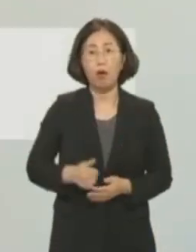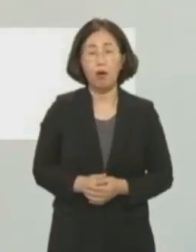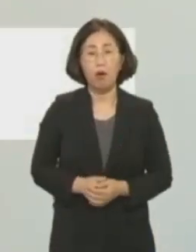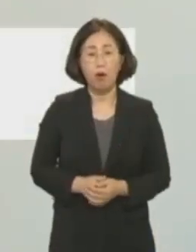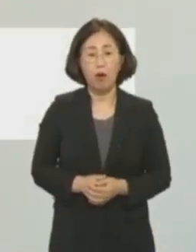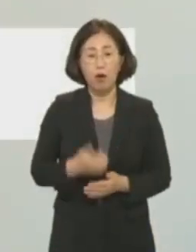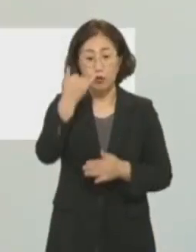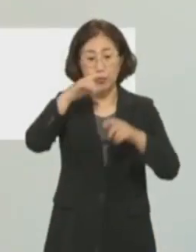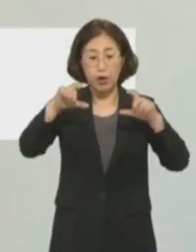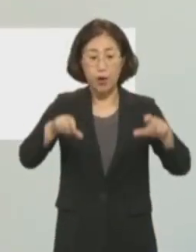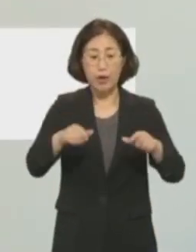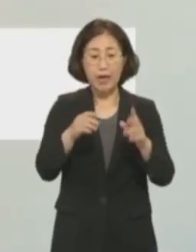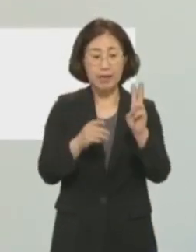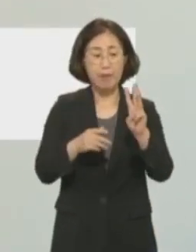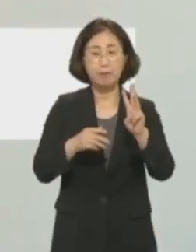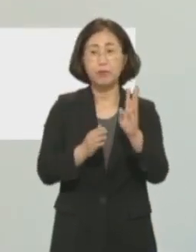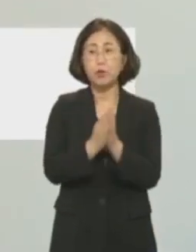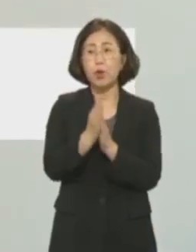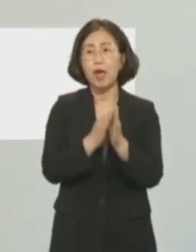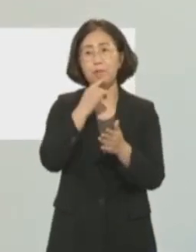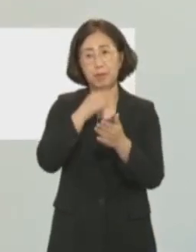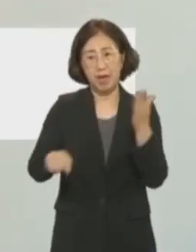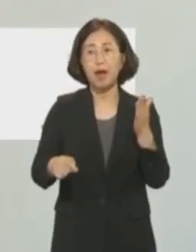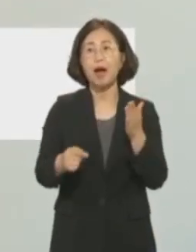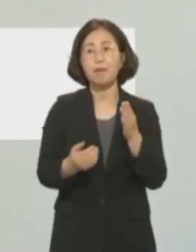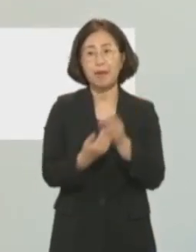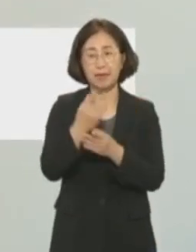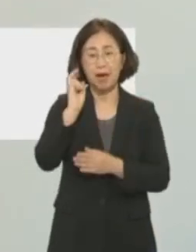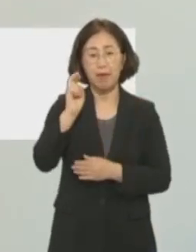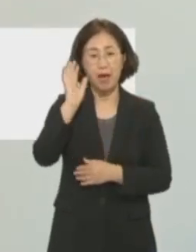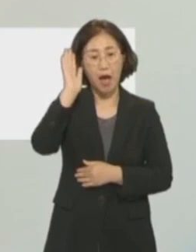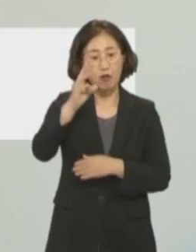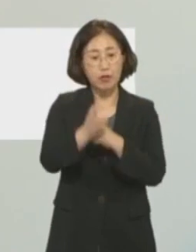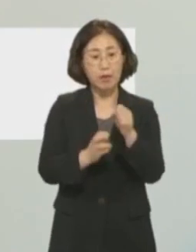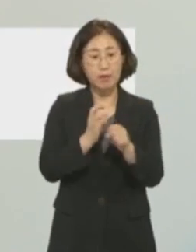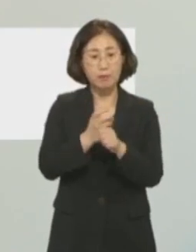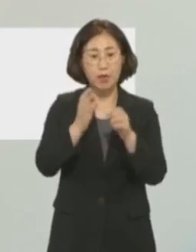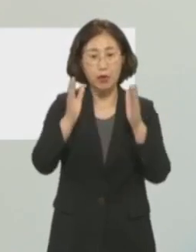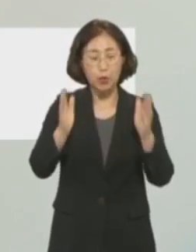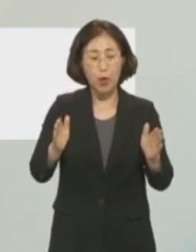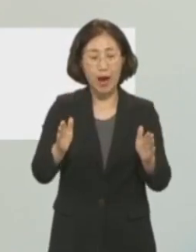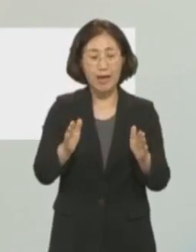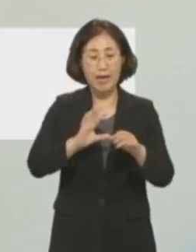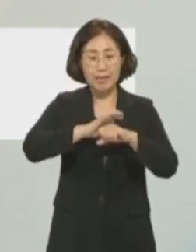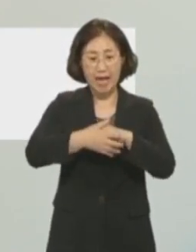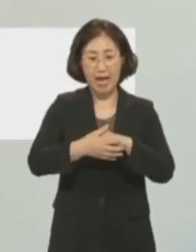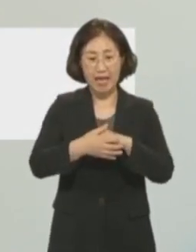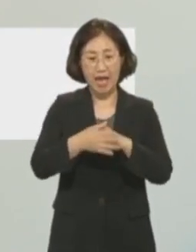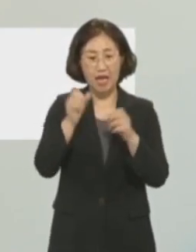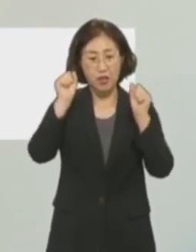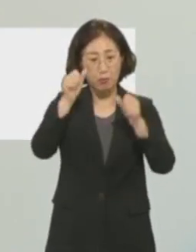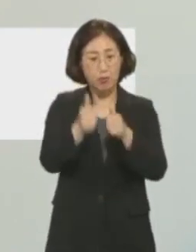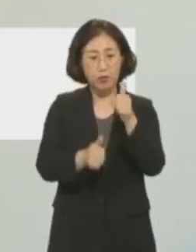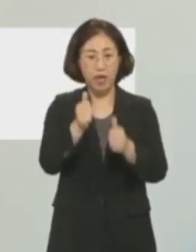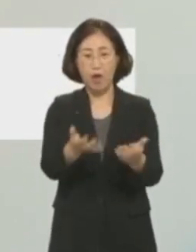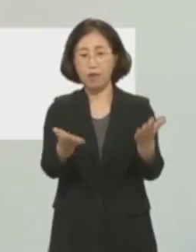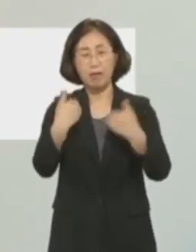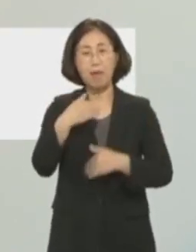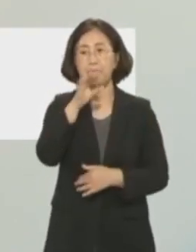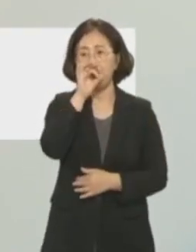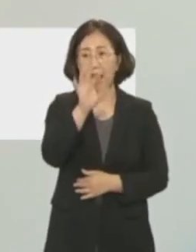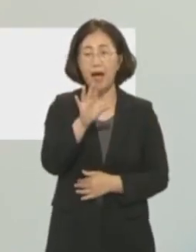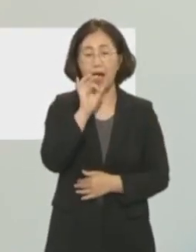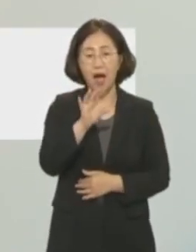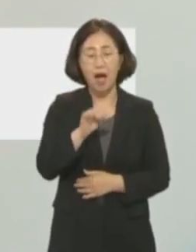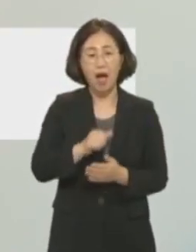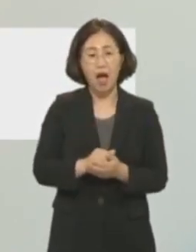충청권에 3조원 이상의 피해가 발생될 겁니다 향후 30년 내에 승천권에서는 세계 스포츠들에게 제가 불가능하게 됩니다 국제